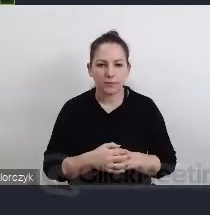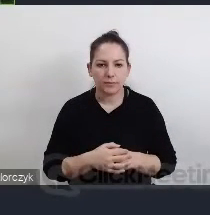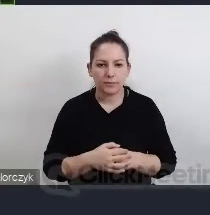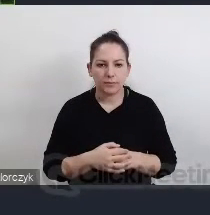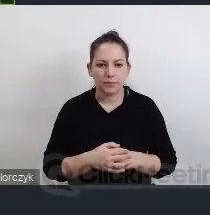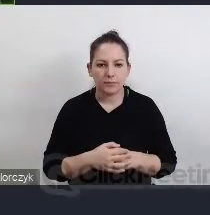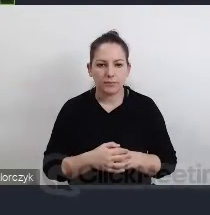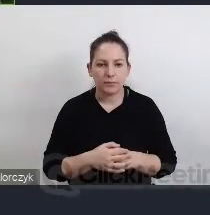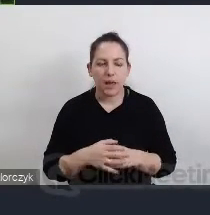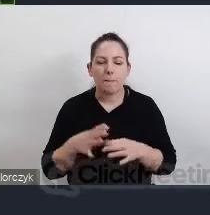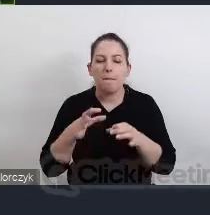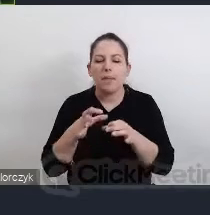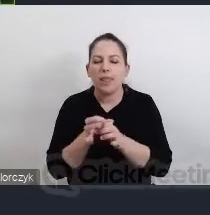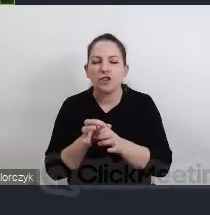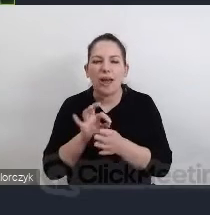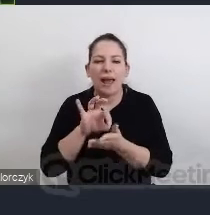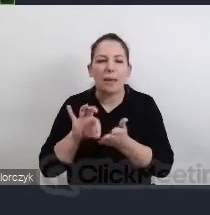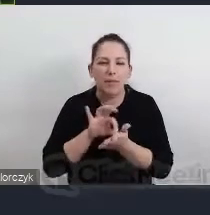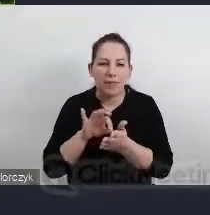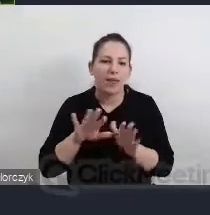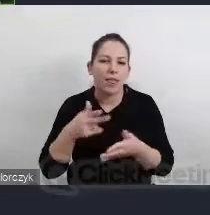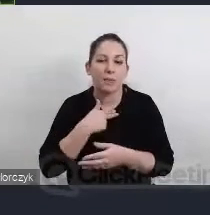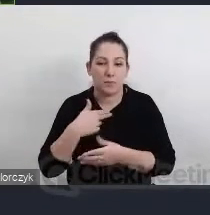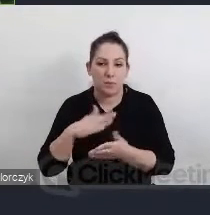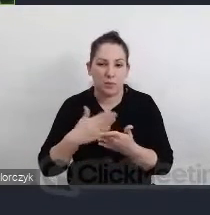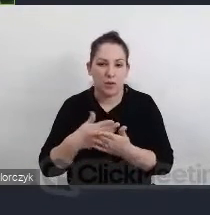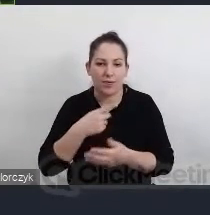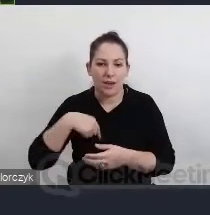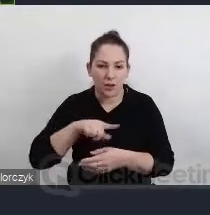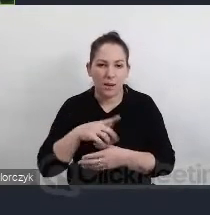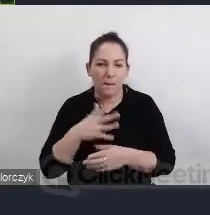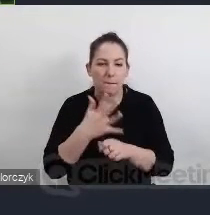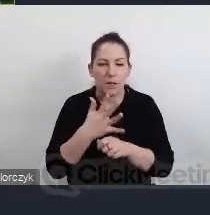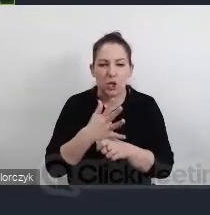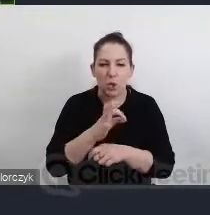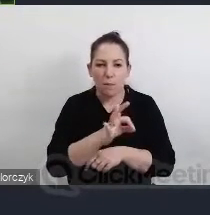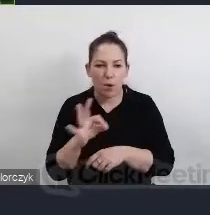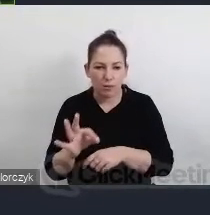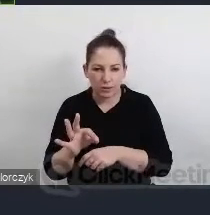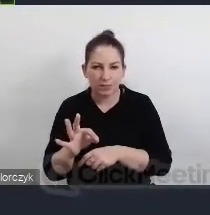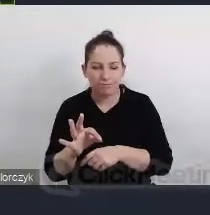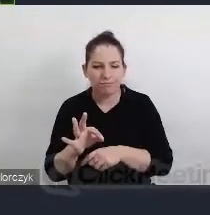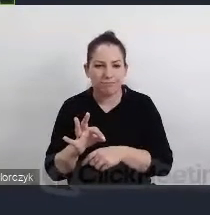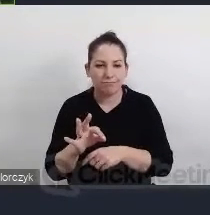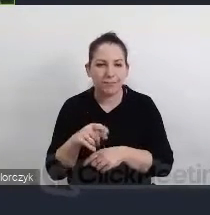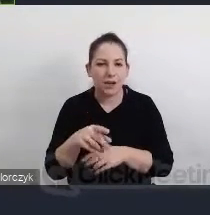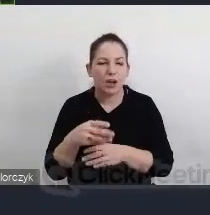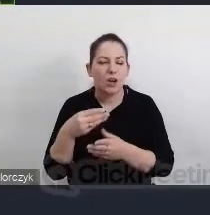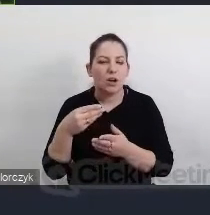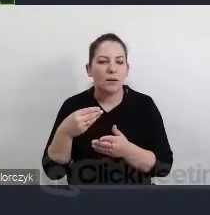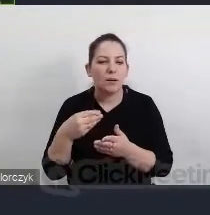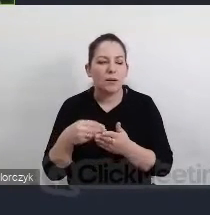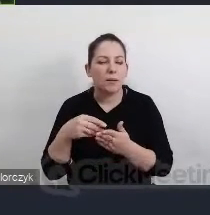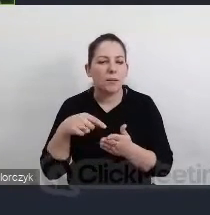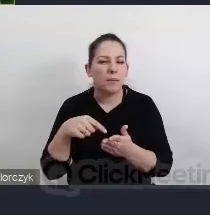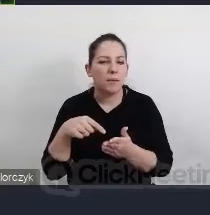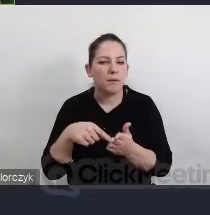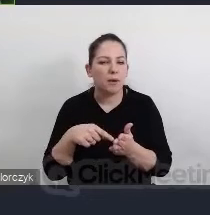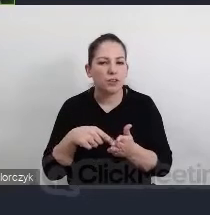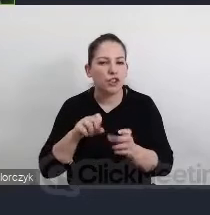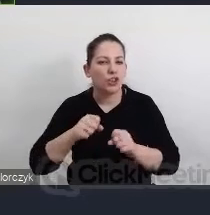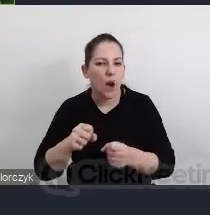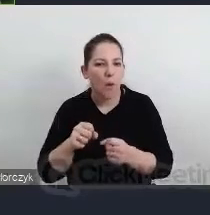tych mniejszych gmin, przynajmniej w naszym przypadku one ponad 50% absorbują tych środków na własnych, na te